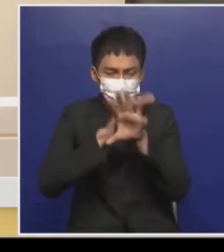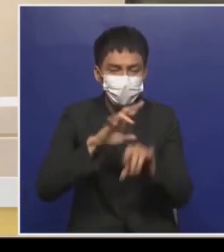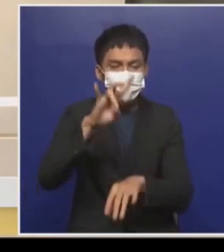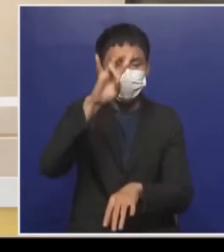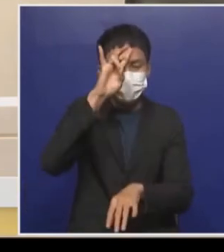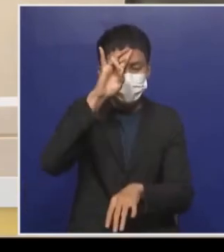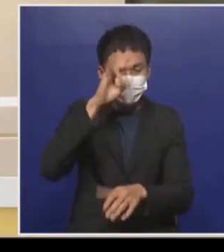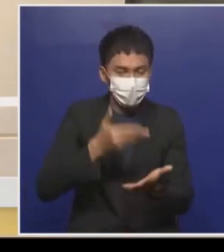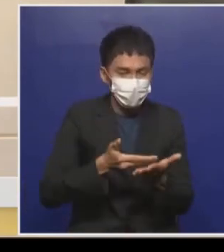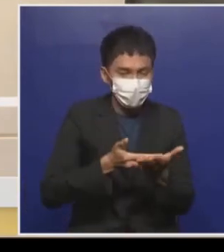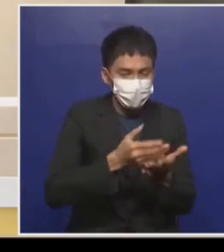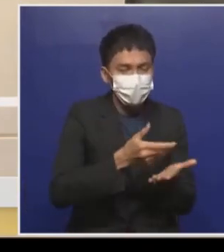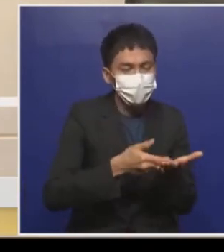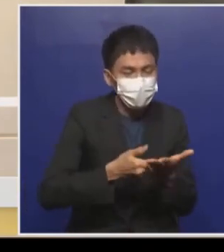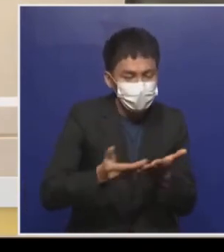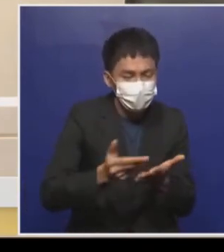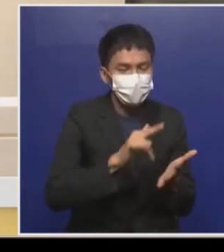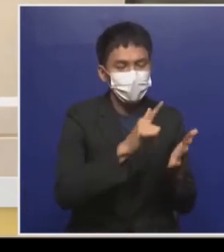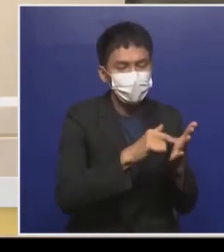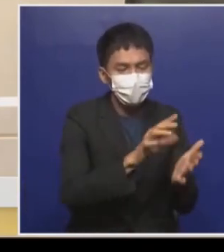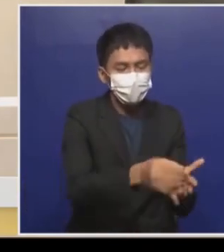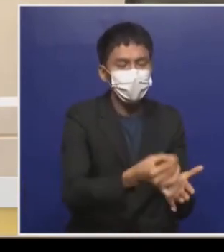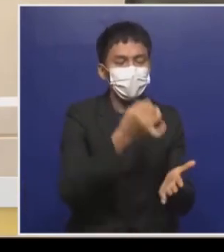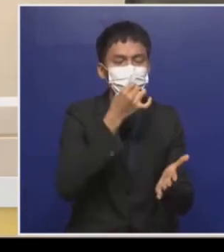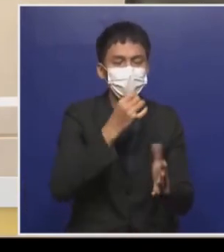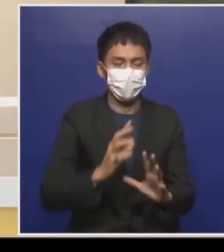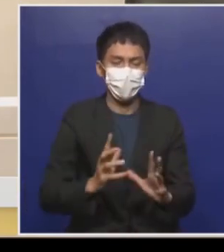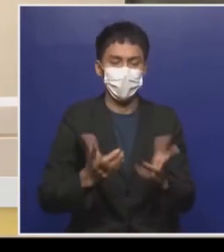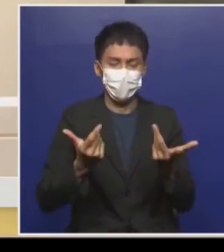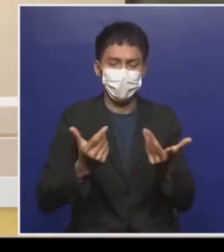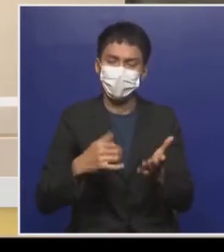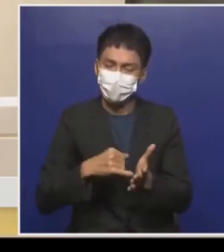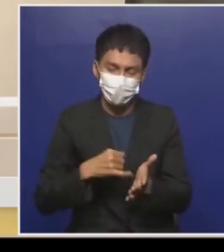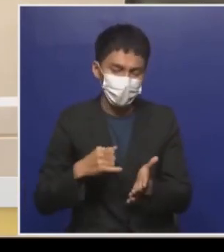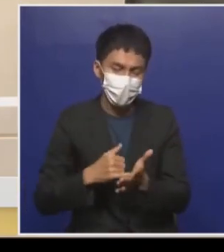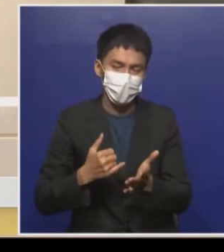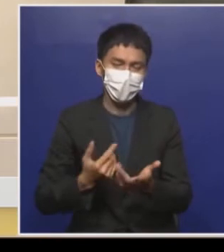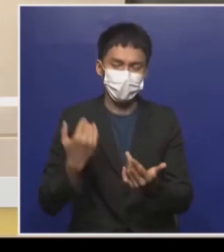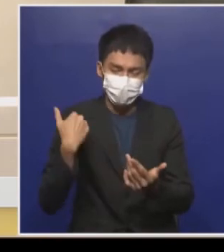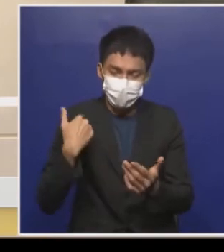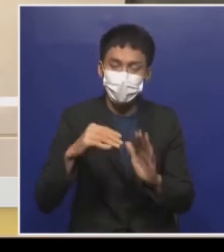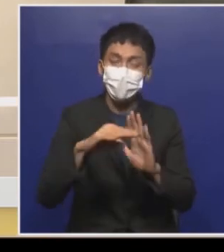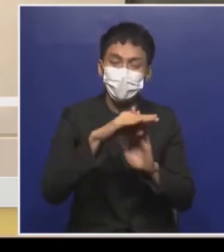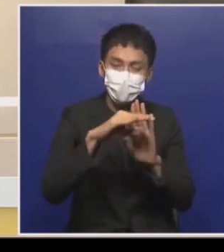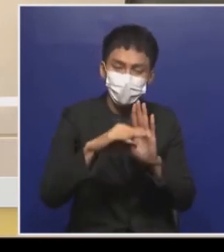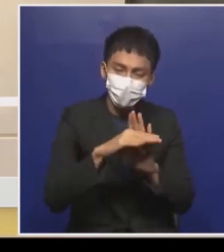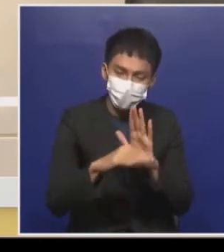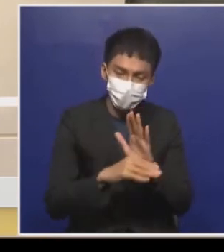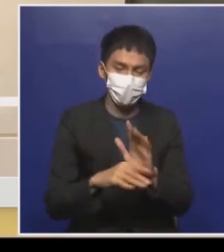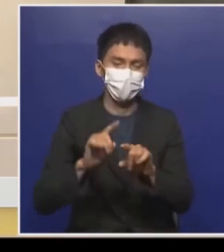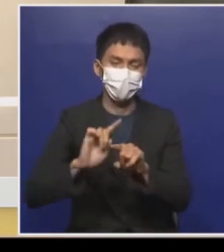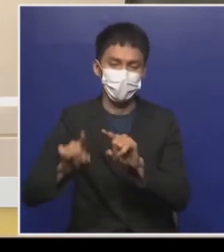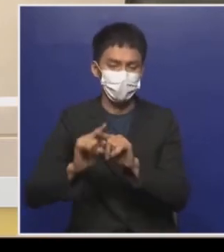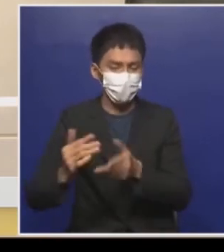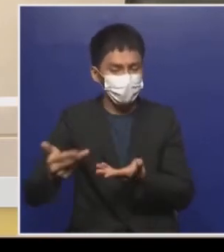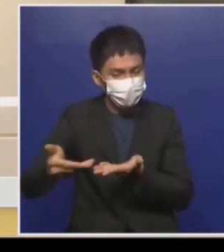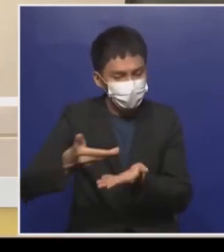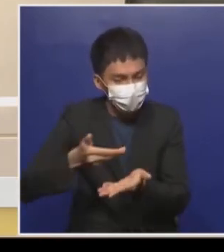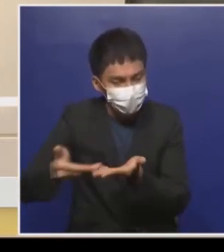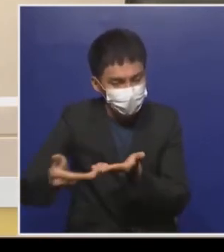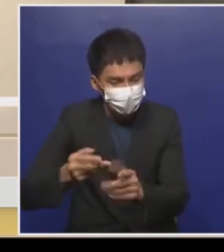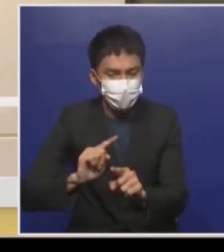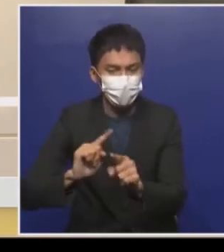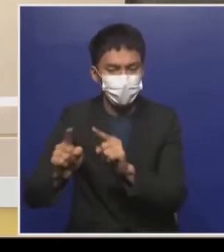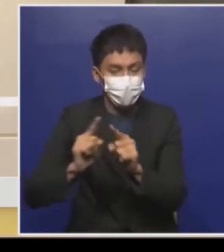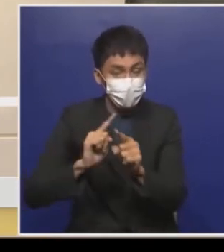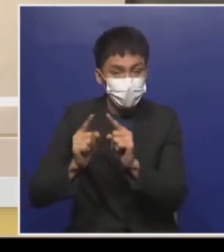แล้วกหยieniaพารามาแล้วกบอกว่ากกิเขไปแล้จะหายก็ต้องรอว่าผู้ขายนั้นจะมคามกรุณ